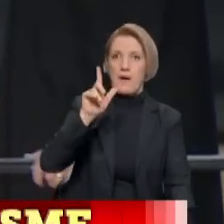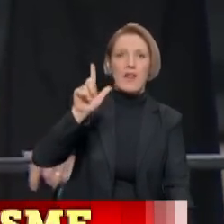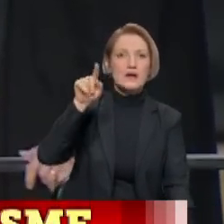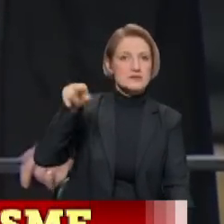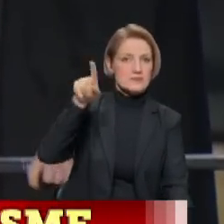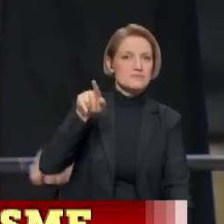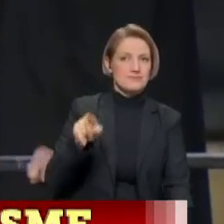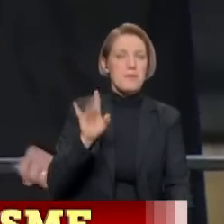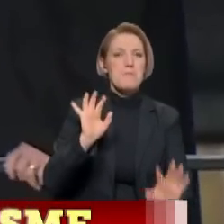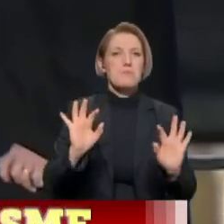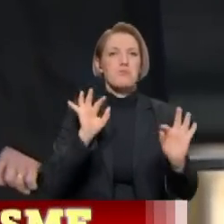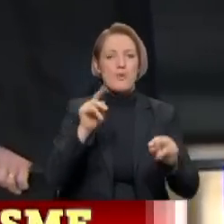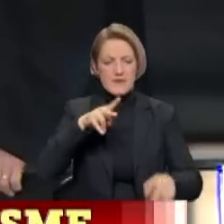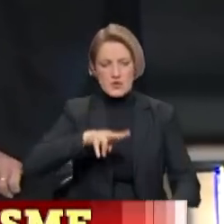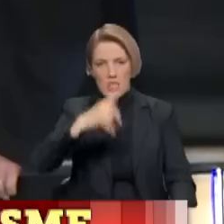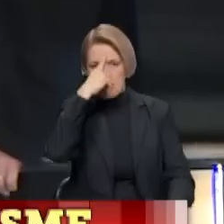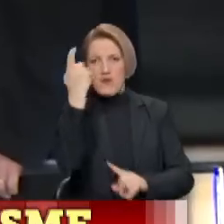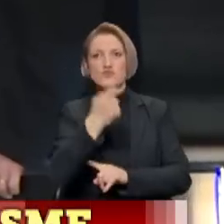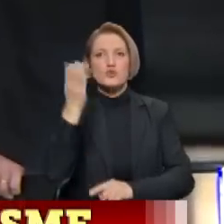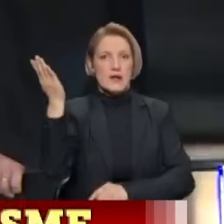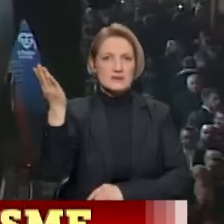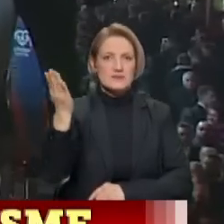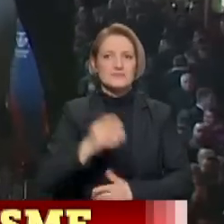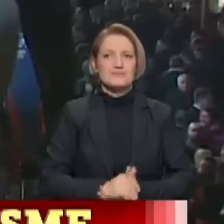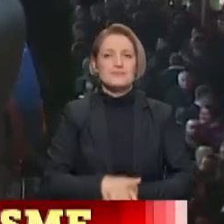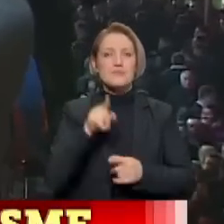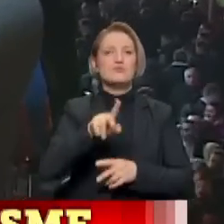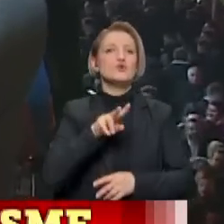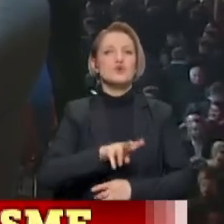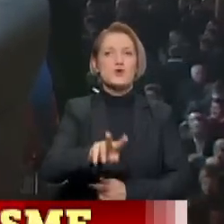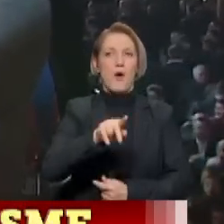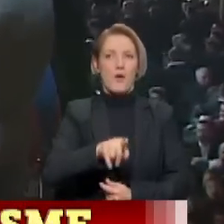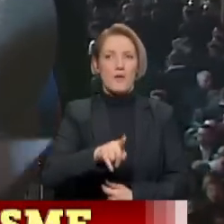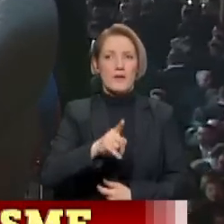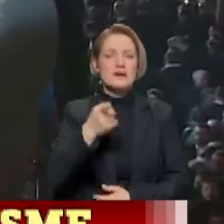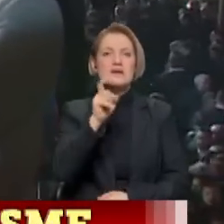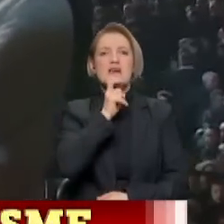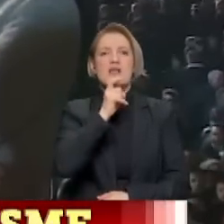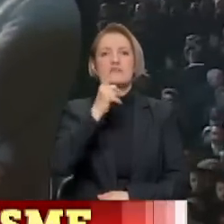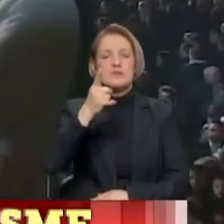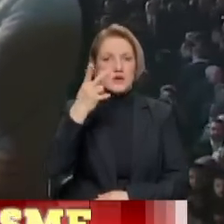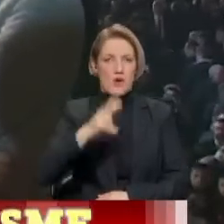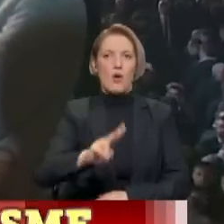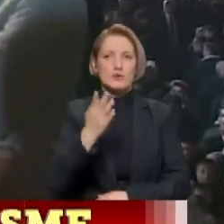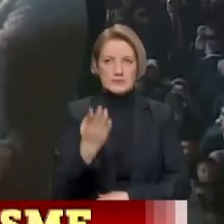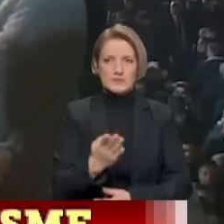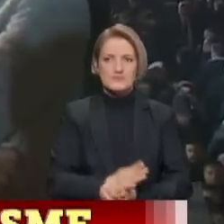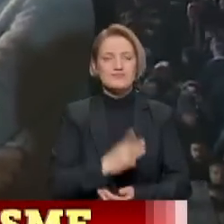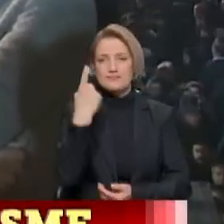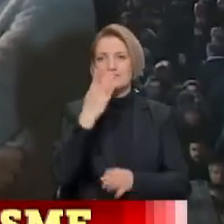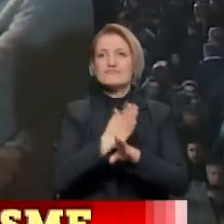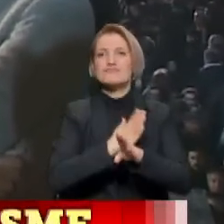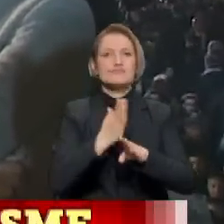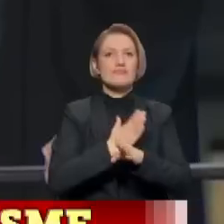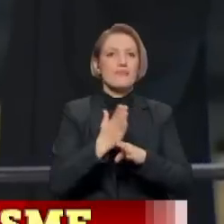ki böyle bir yola başvurdular. Bu yol yanlış bir yoldur.